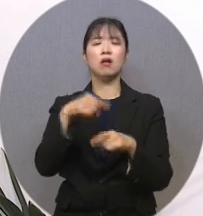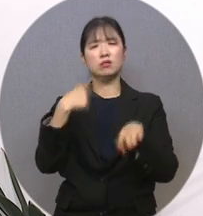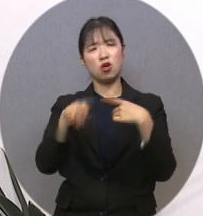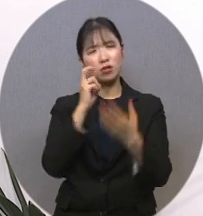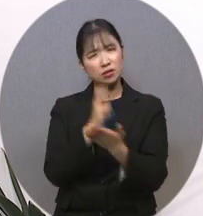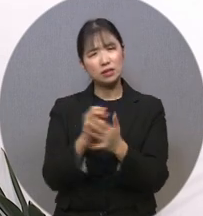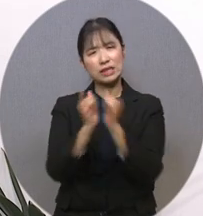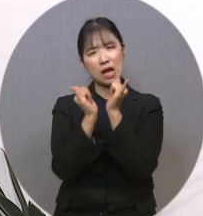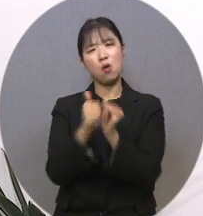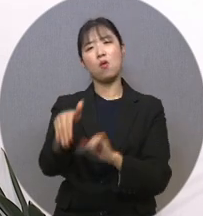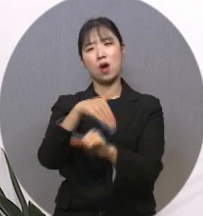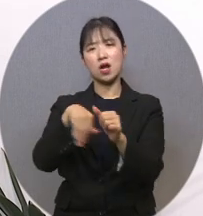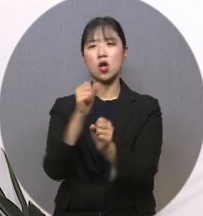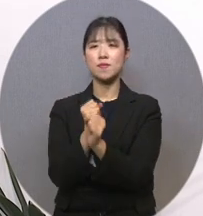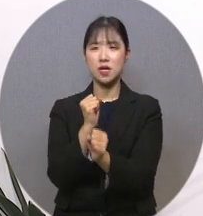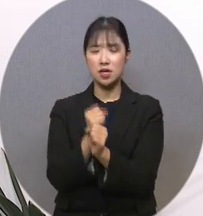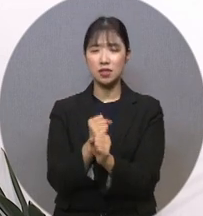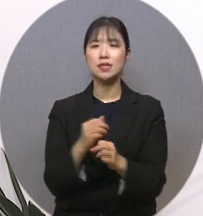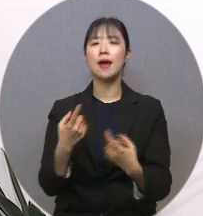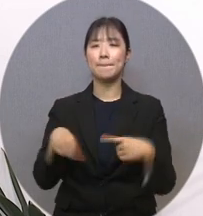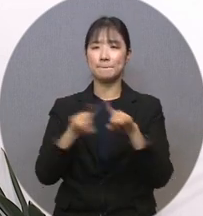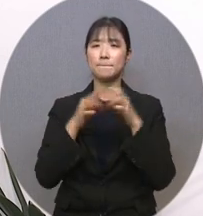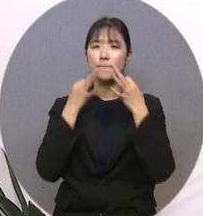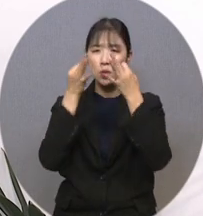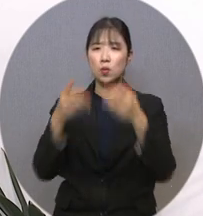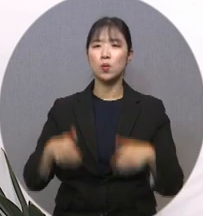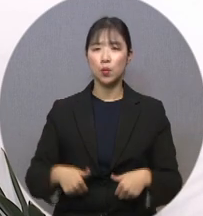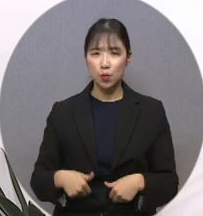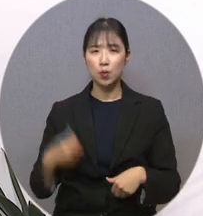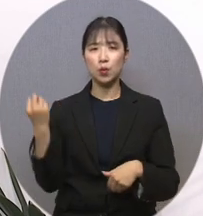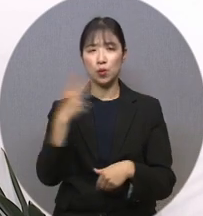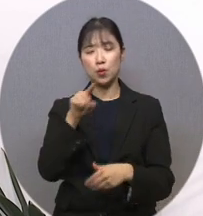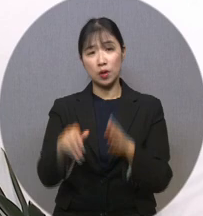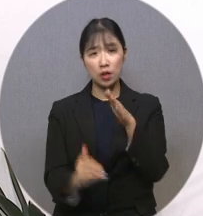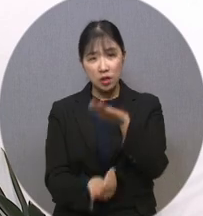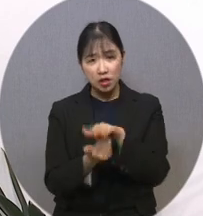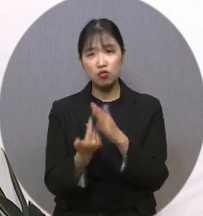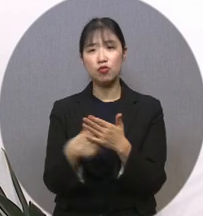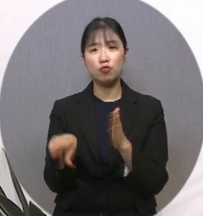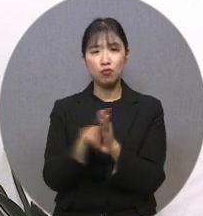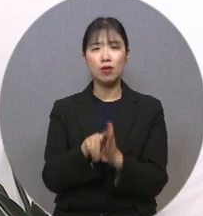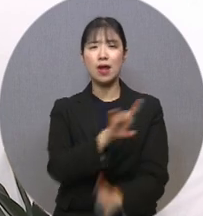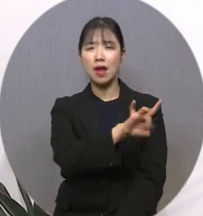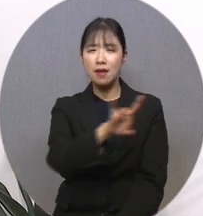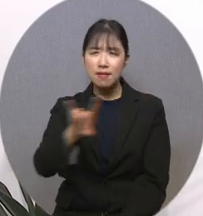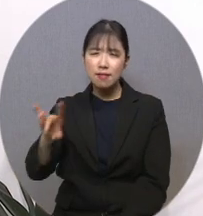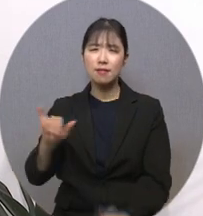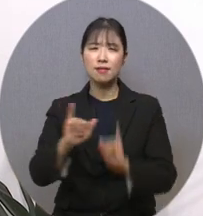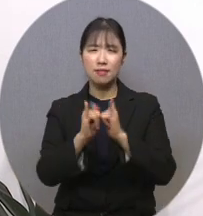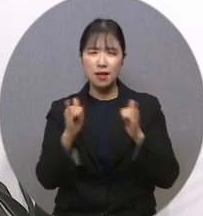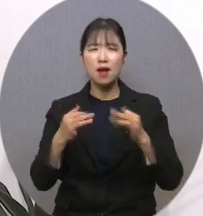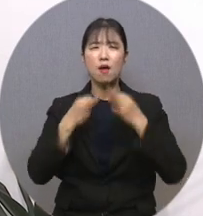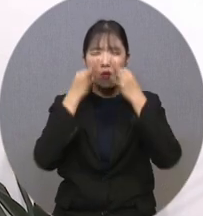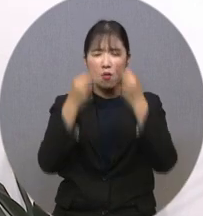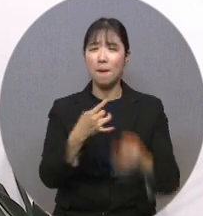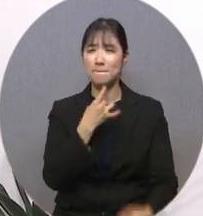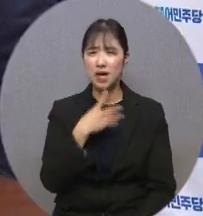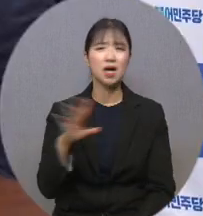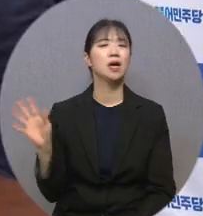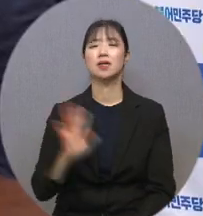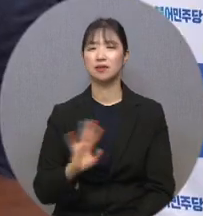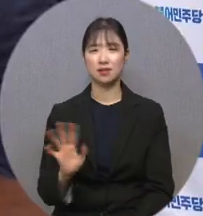사회 환경을 만드는데 함께 노력을 해야 되고 그를 이루기 위해서는 한 사람 한 사람의 개별적인 노력 가지고는 안